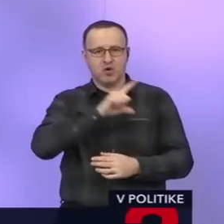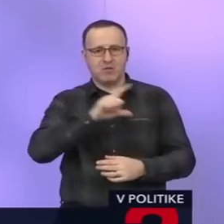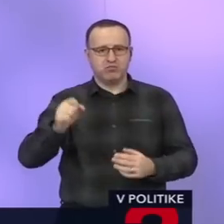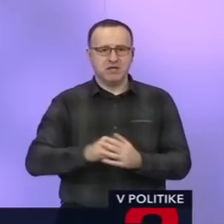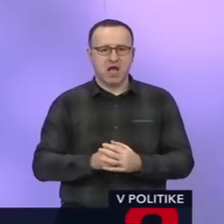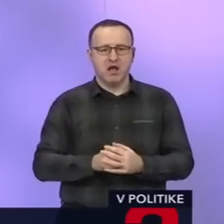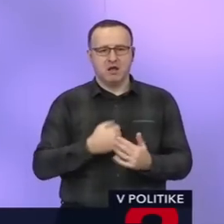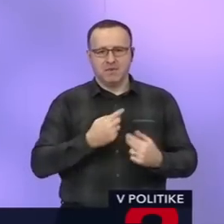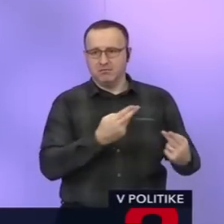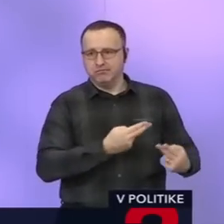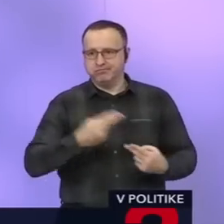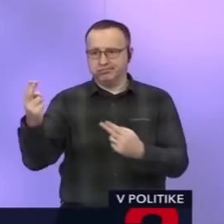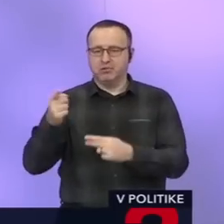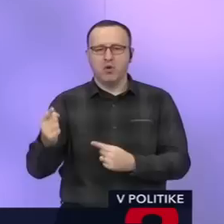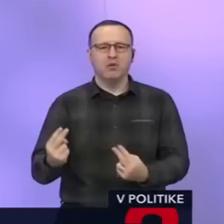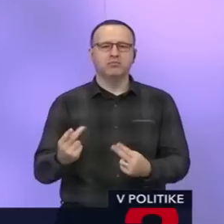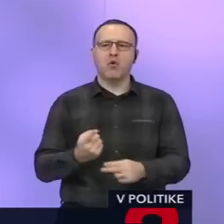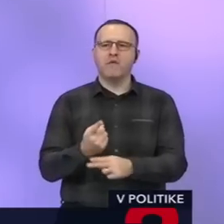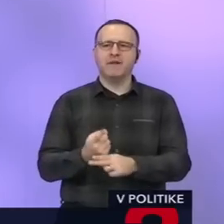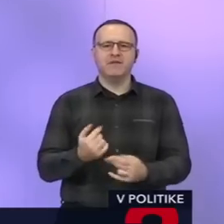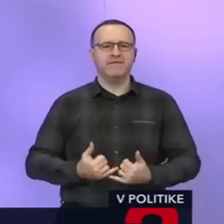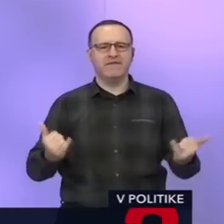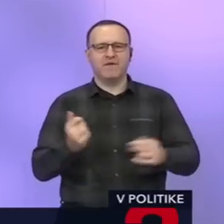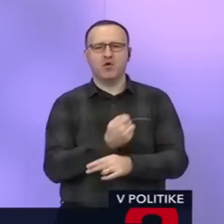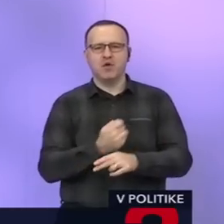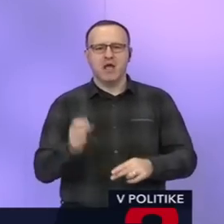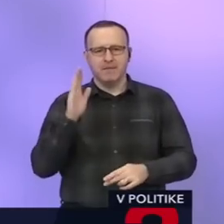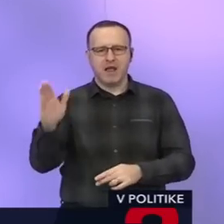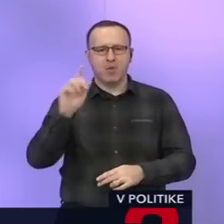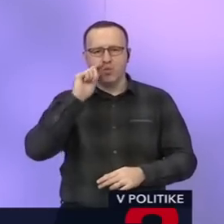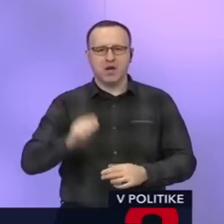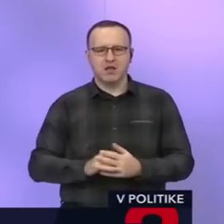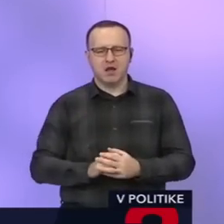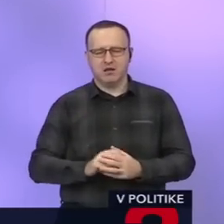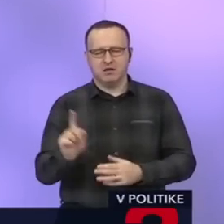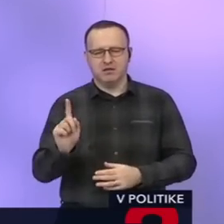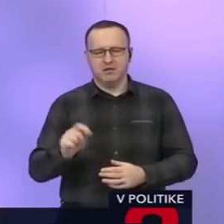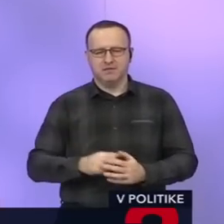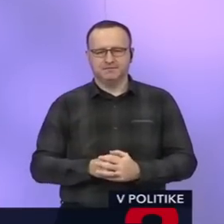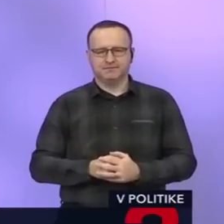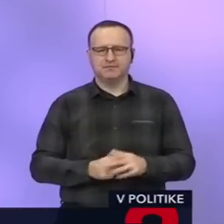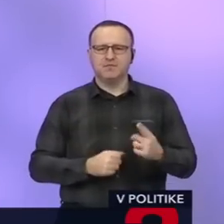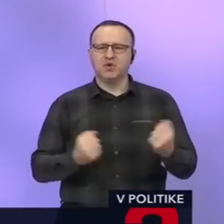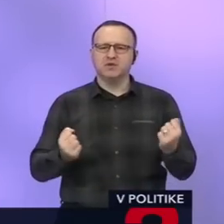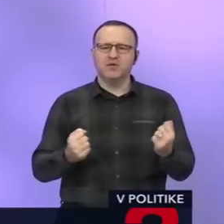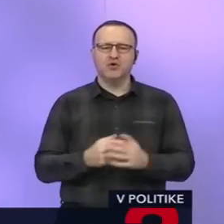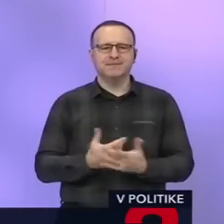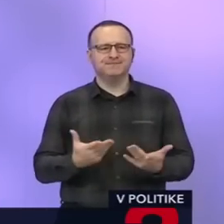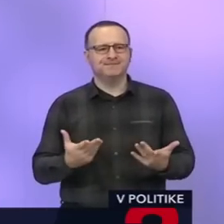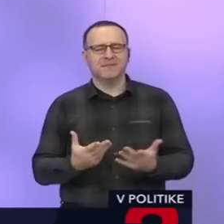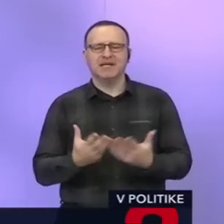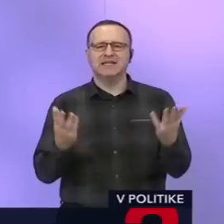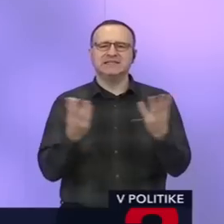zásadne ovplyvnili vývoj vojnového konfliktu priamo na Ukrajine. Avšak tu ide skôr o tú formu,